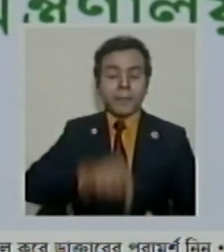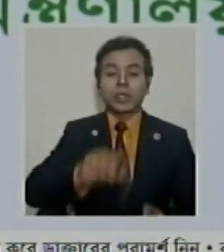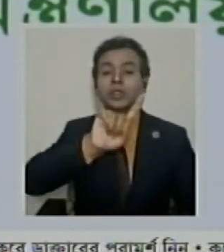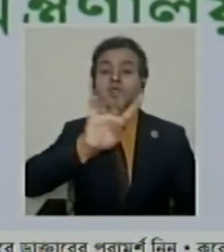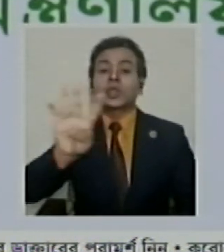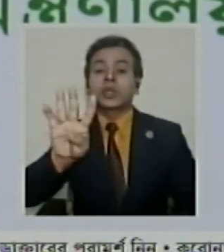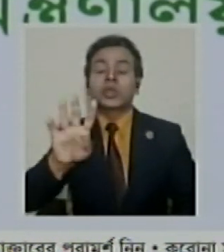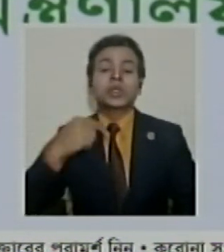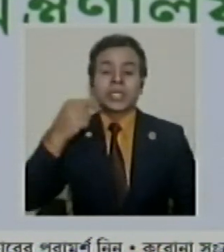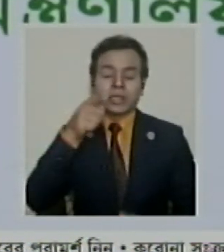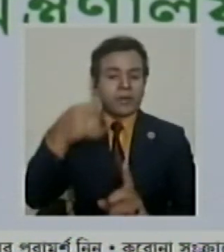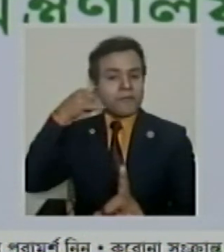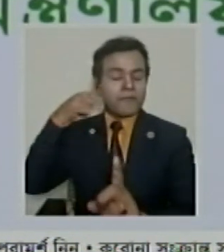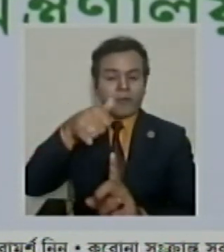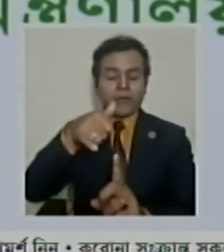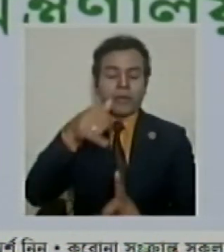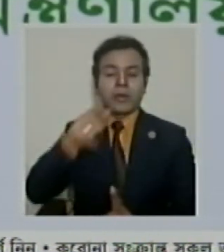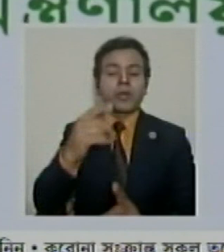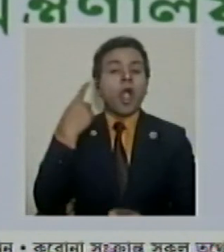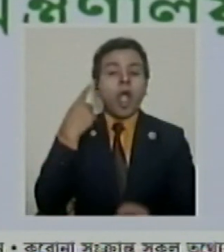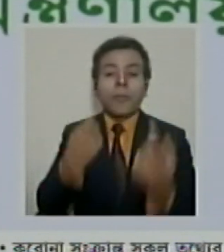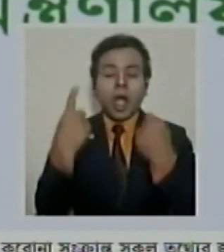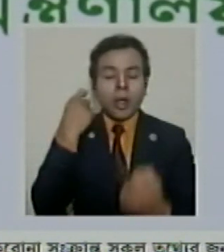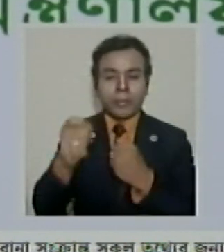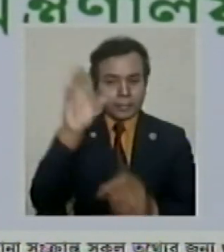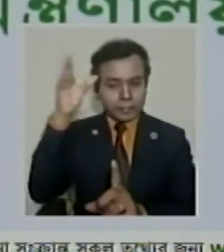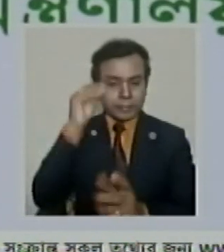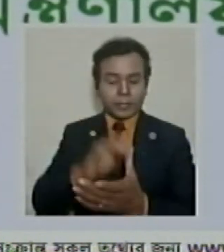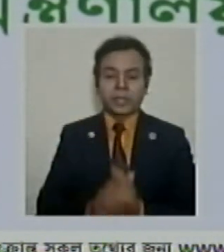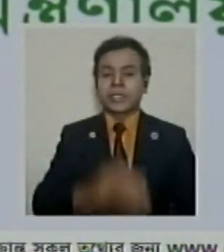সেবাটি সপ্তম দিন এবং 14 দিনেও পুনরায় ফোন করে তাদের